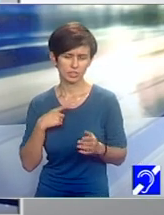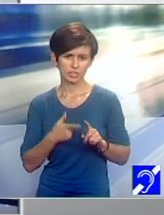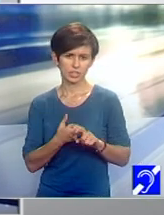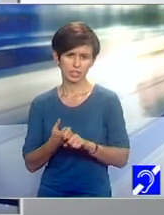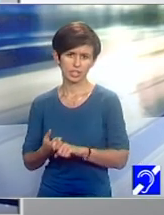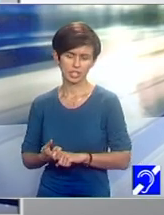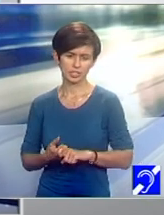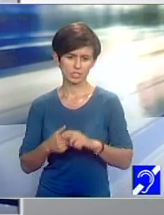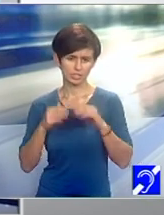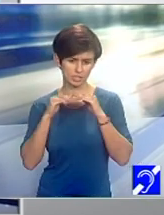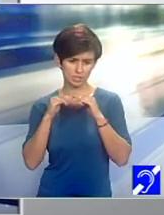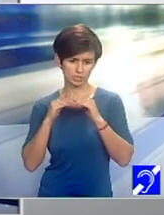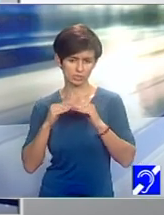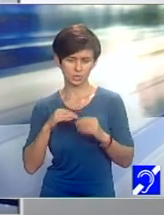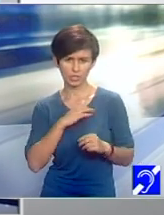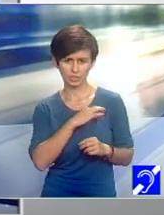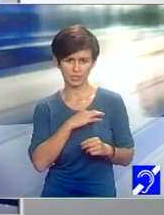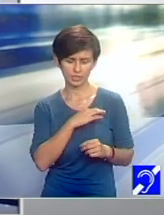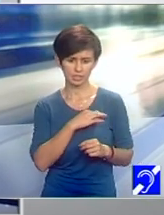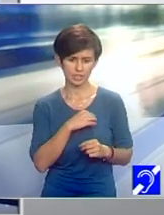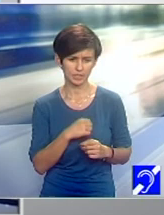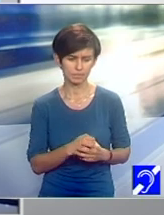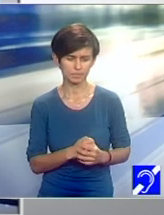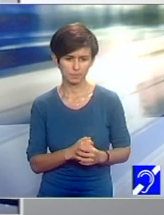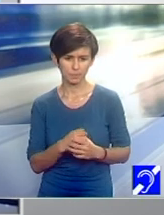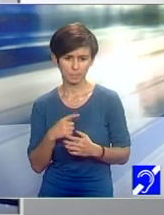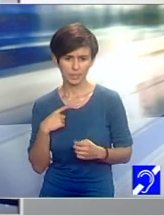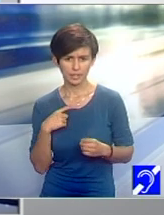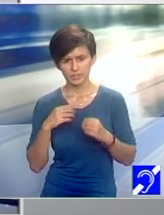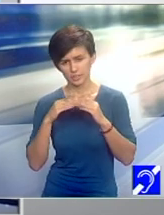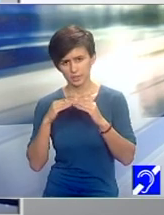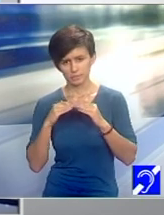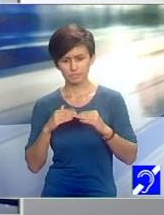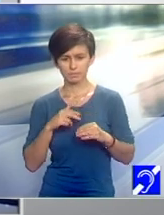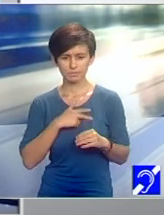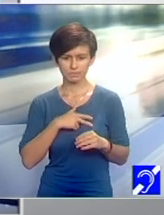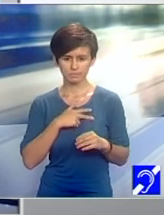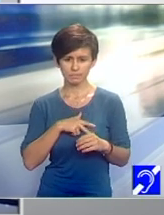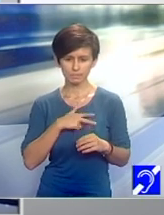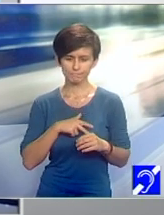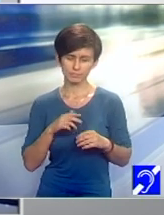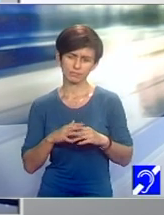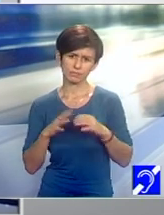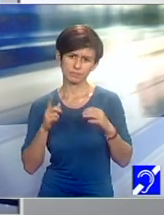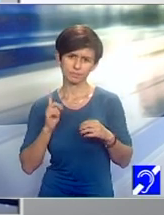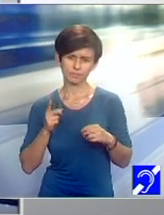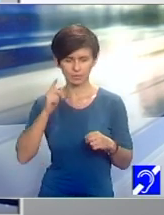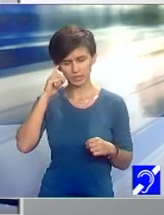Deci asta este o primă observație, că există o structură socială mult mai largă și trebuie să avem în vedere